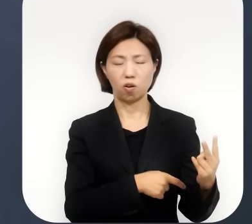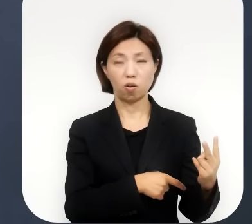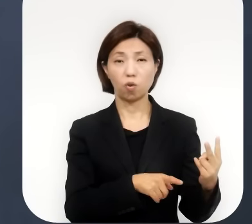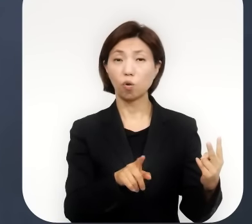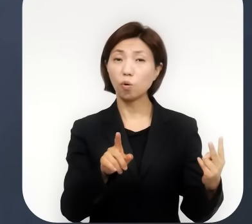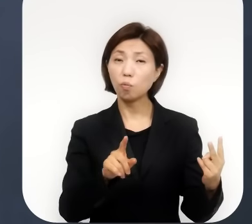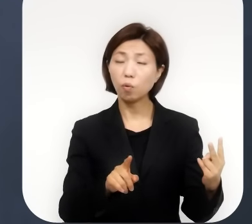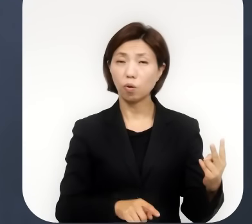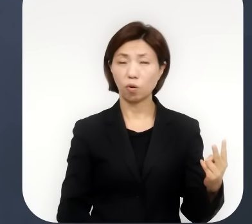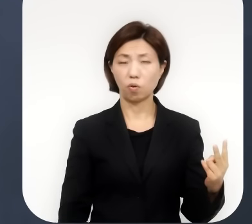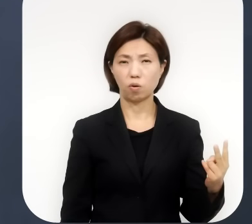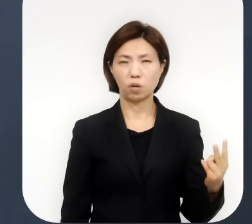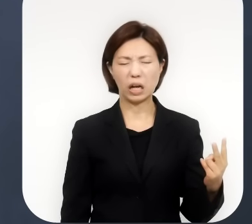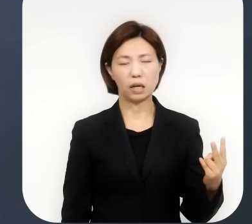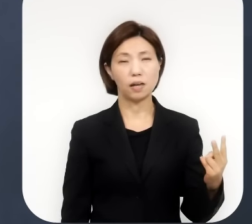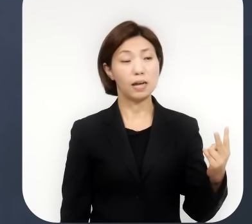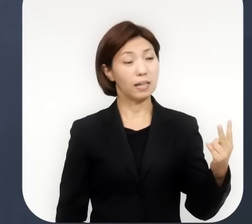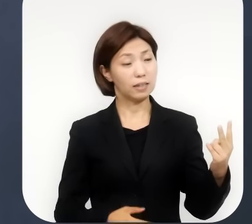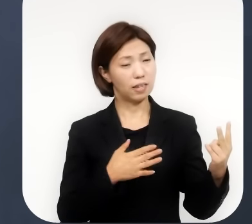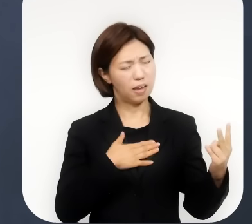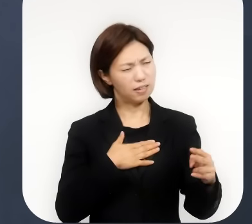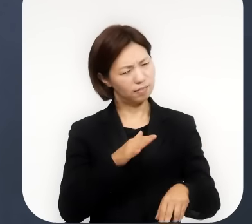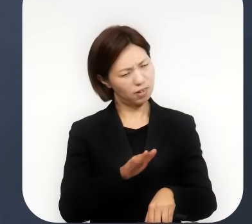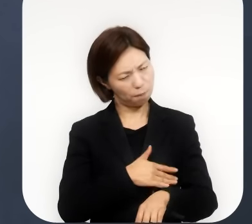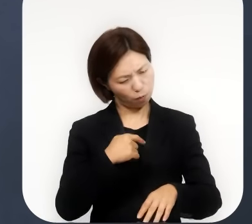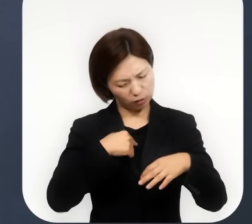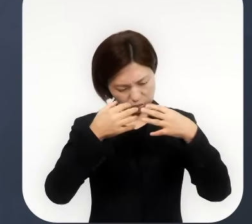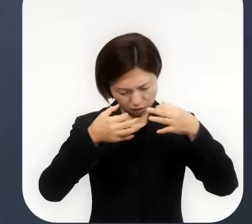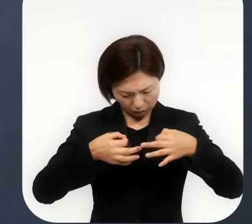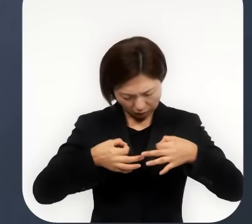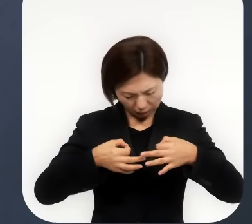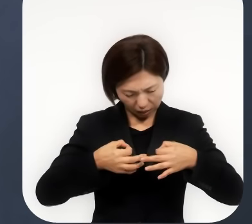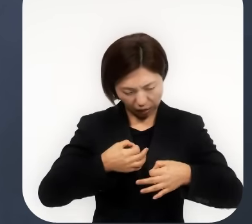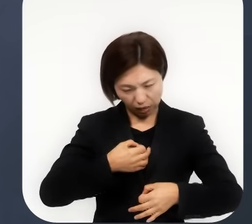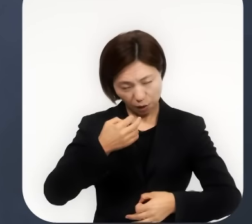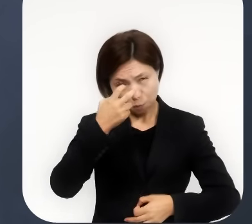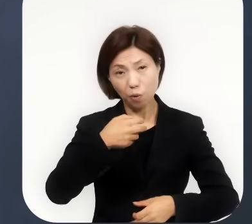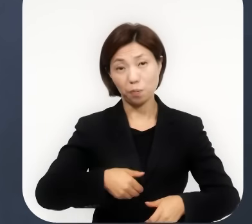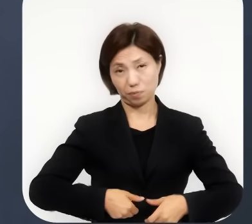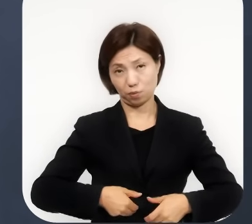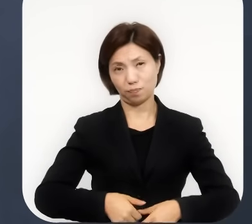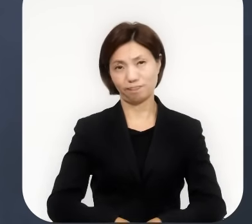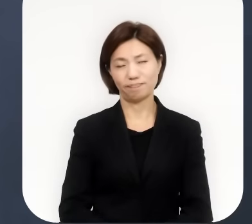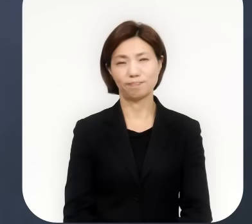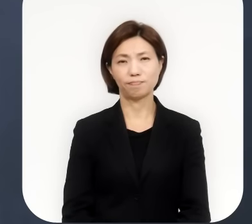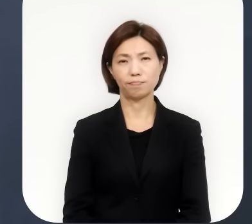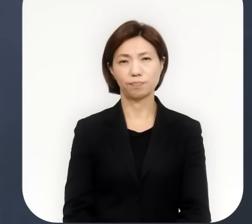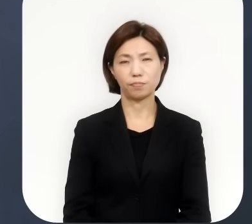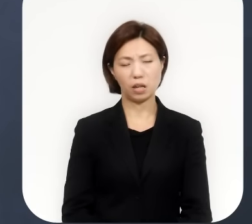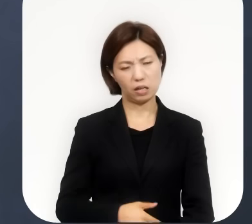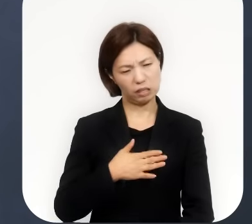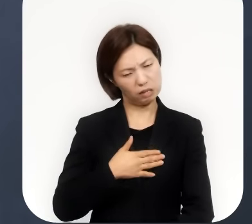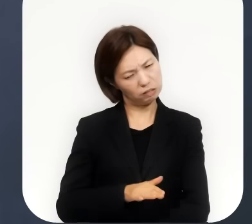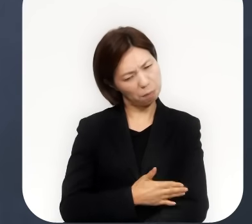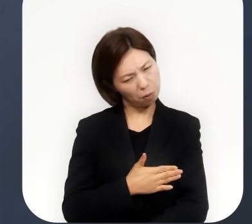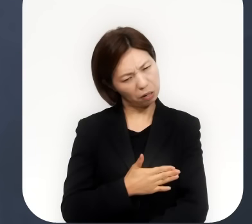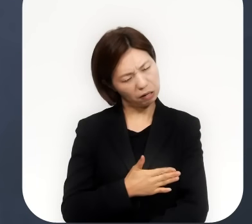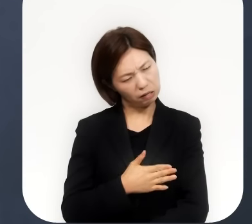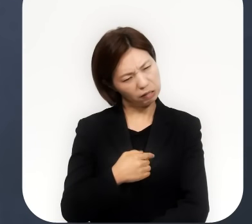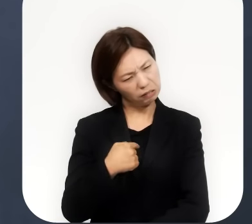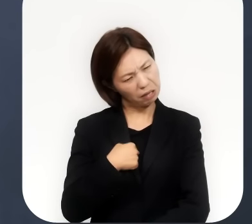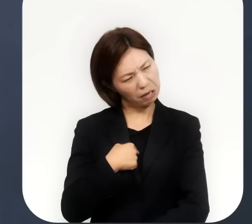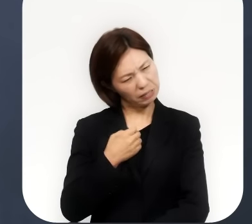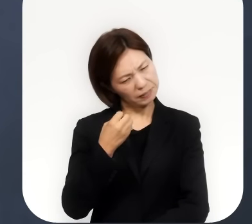싫다 이러면 일단은 내가 문젠가 이렇게 자기 점검을 좀 해 봐야 됩니다 내가